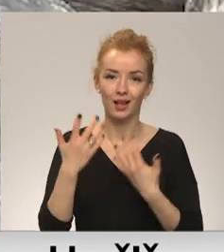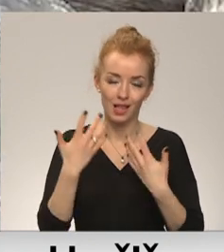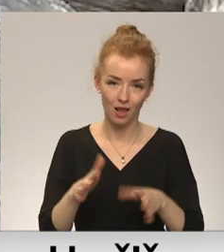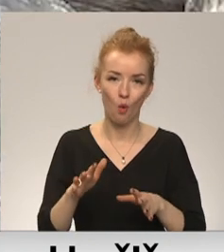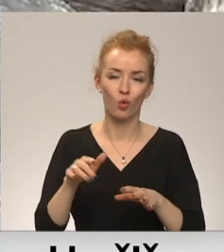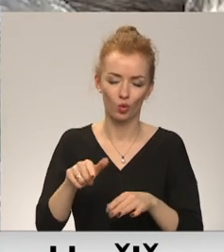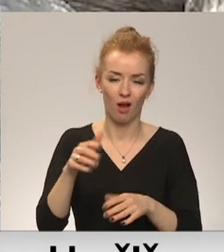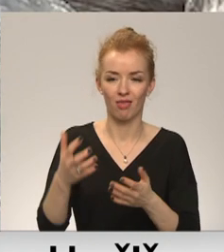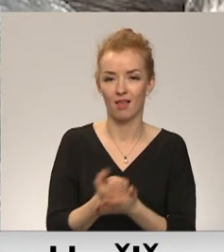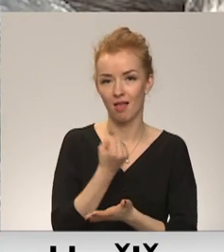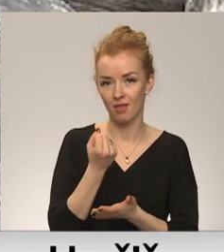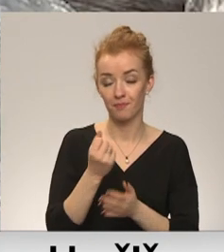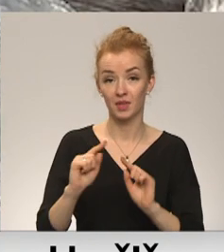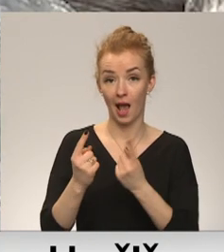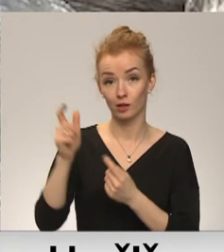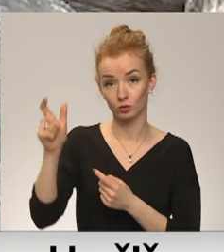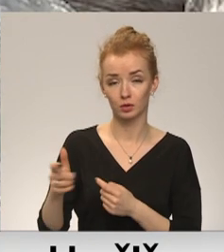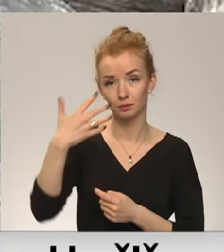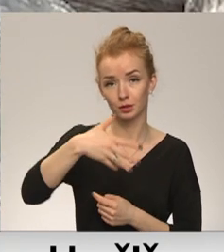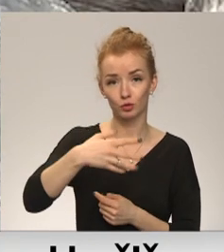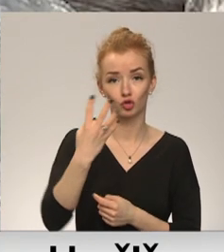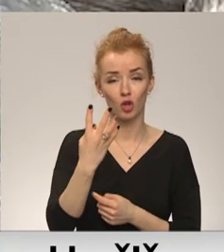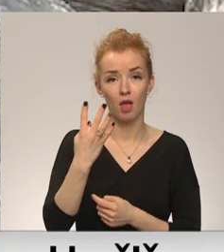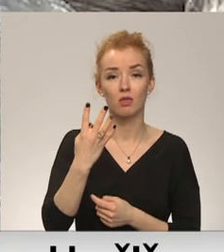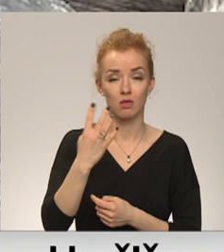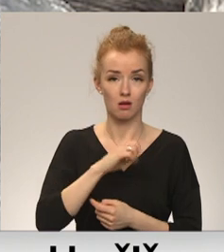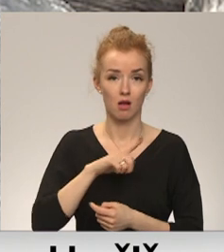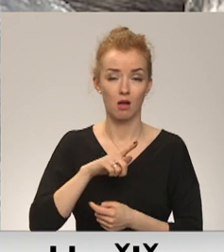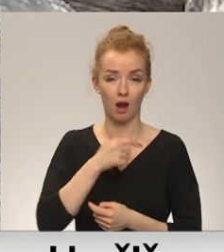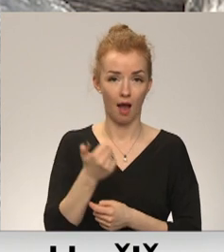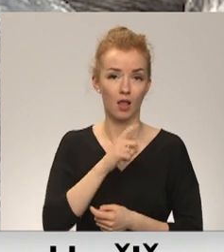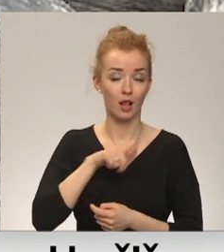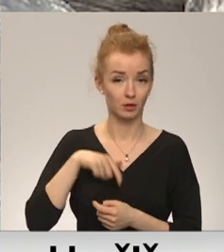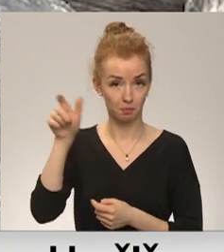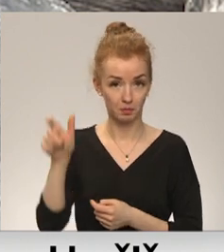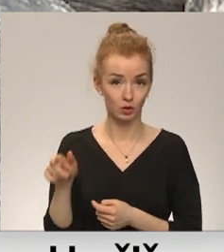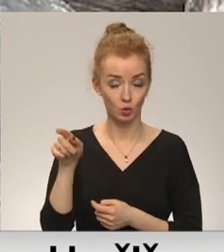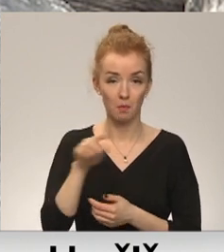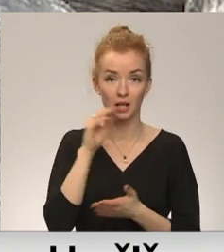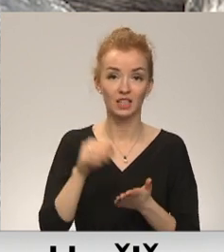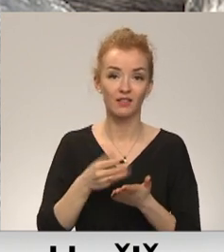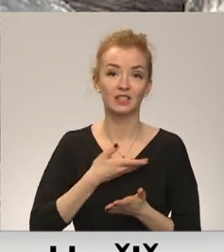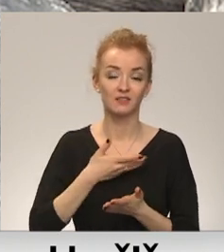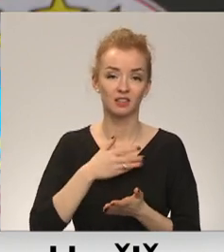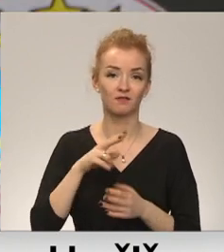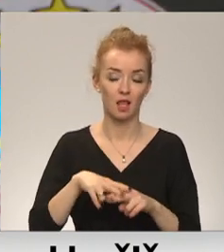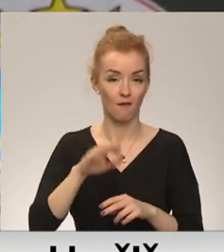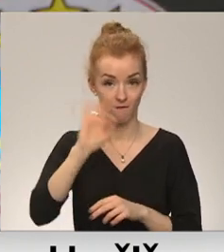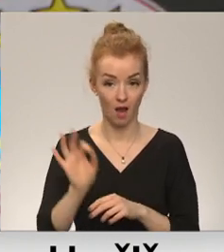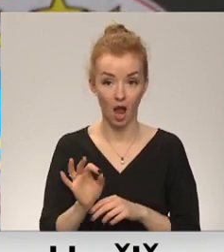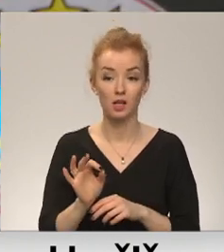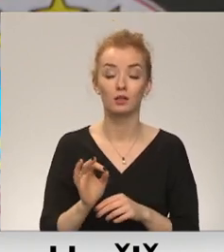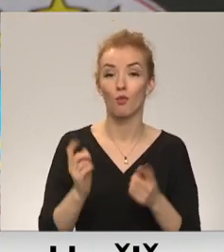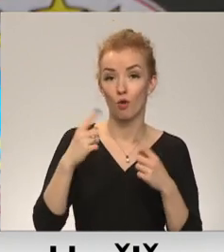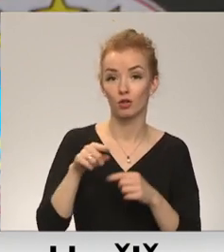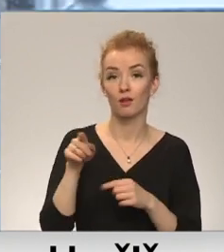atradām. Aizturētais ir kāds 54 gadus vecs Latvijas nepilsonis, kura pastāvīgā dzīvesvieta ir Vācija. Kontrabandistam tagad